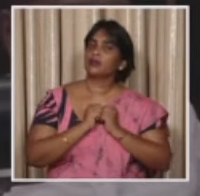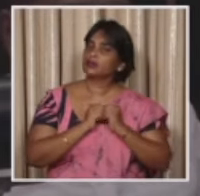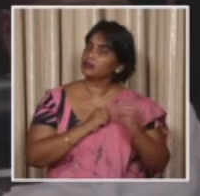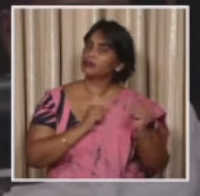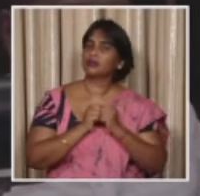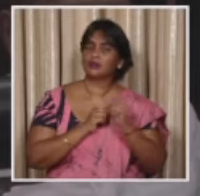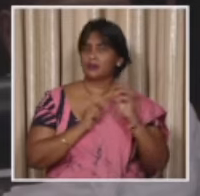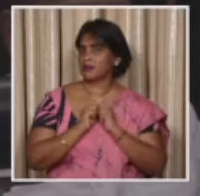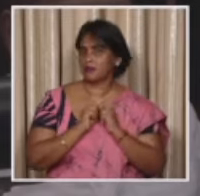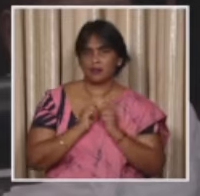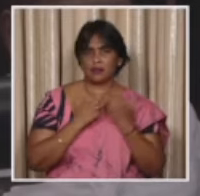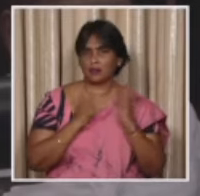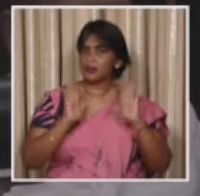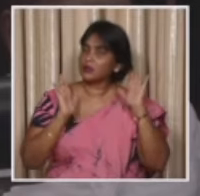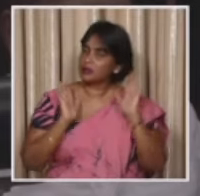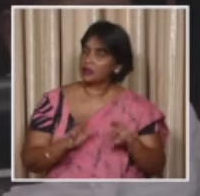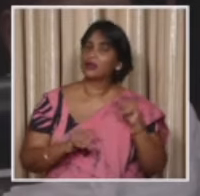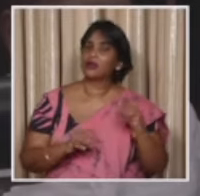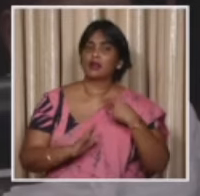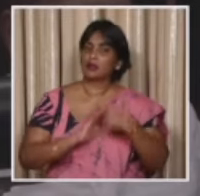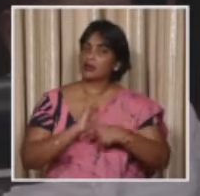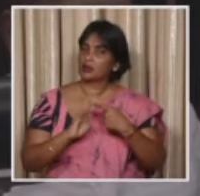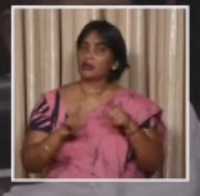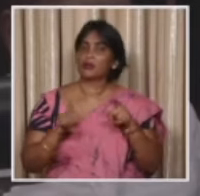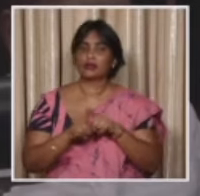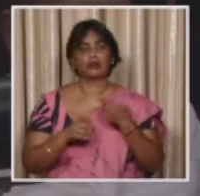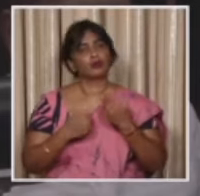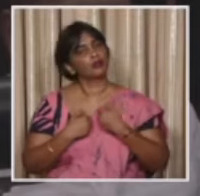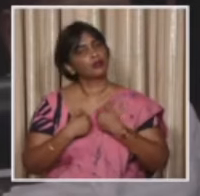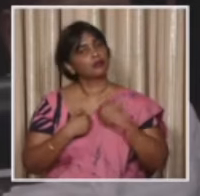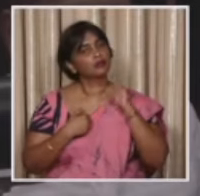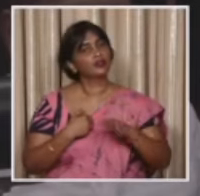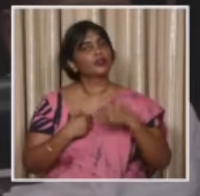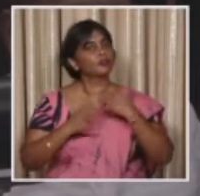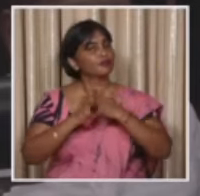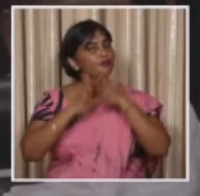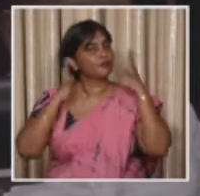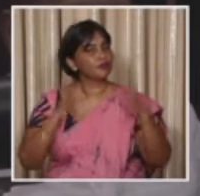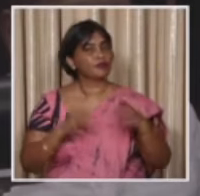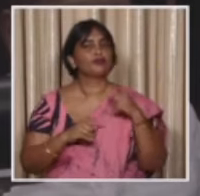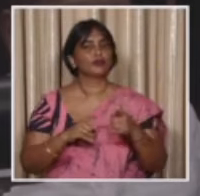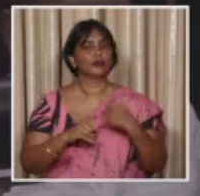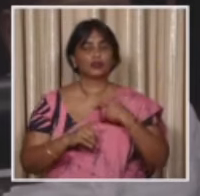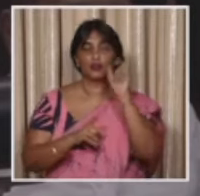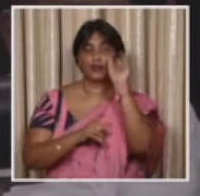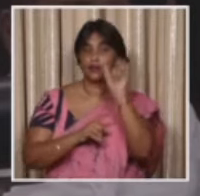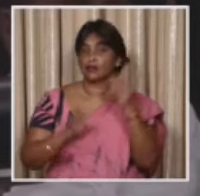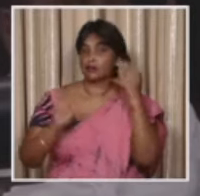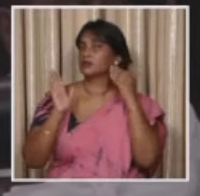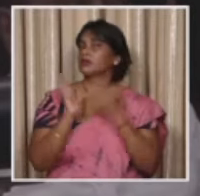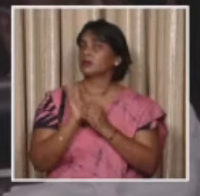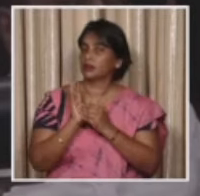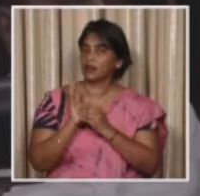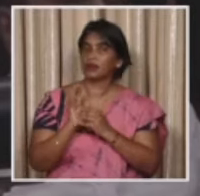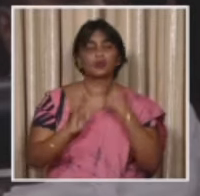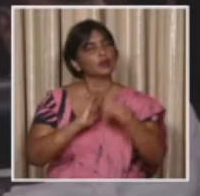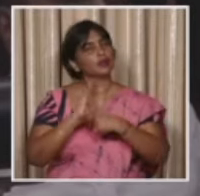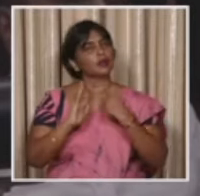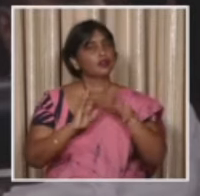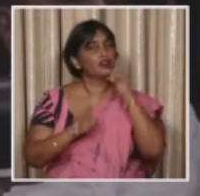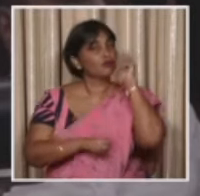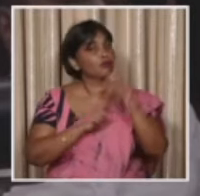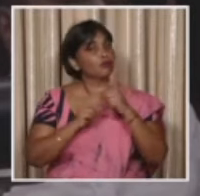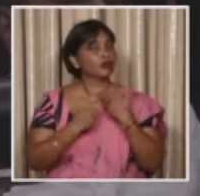එක්ක ගියරකමක්ම හැබැයි රටක් හැටියට අපේ තියෙන විශාලම විශේෂ හැටියට සලකන එහෙම නැත්නම් රටේ